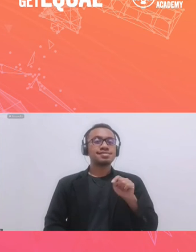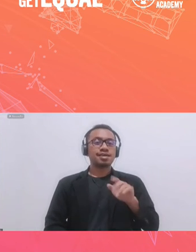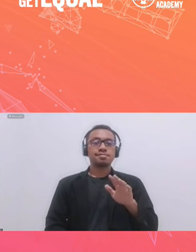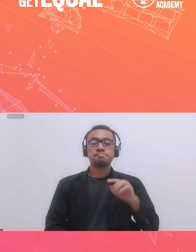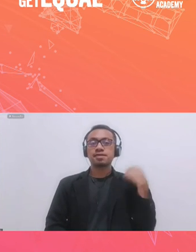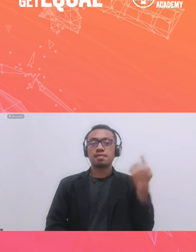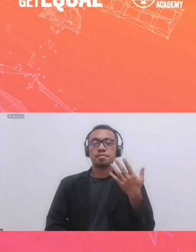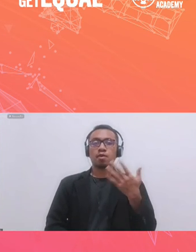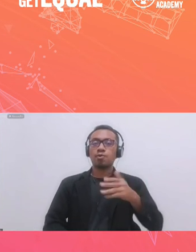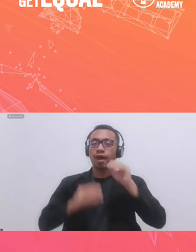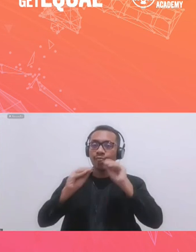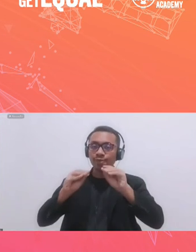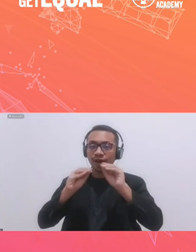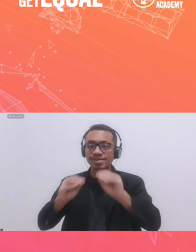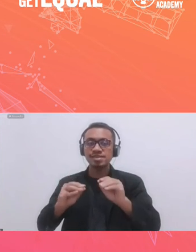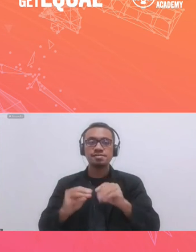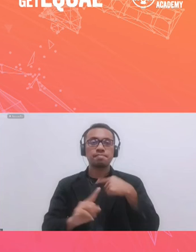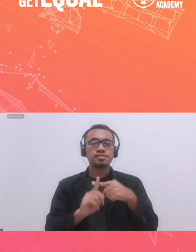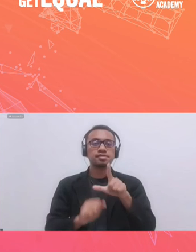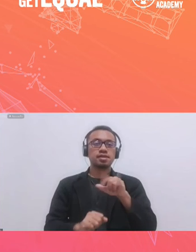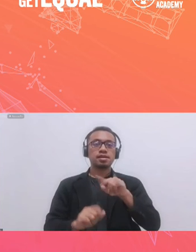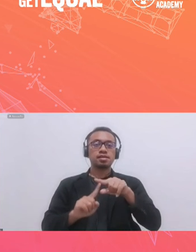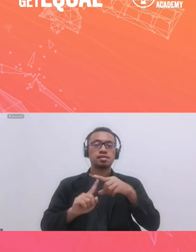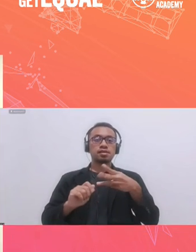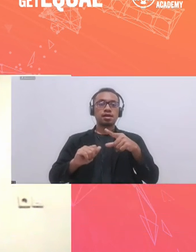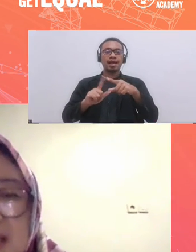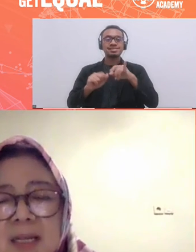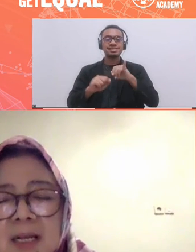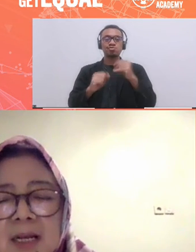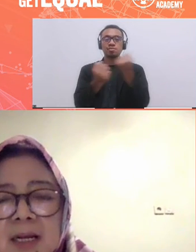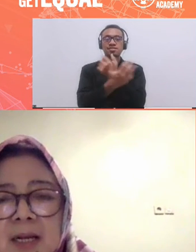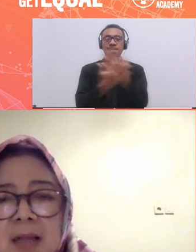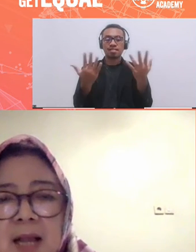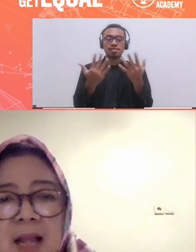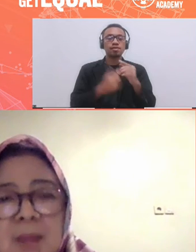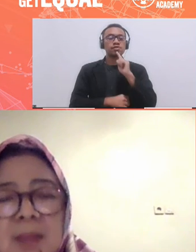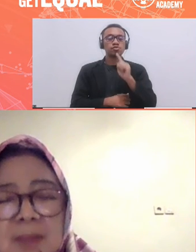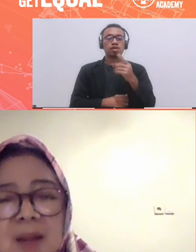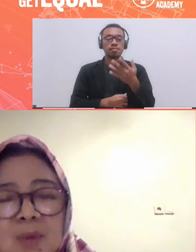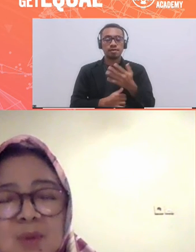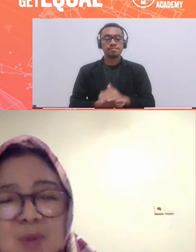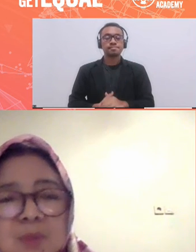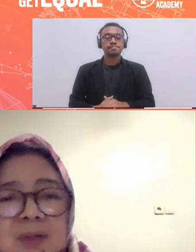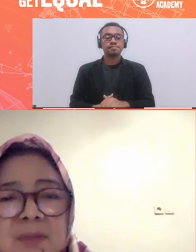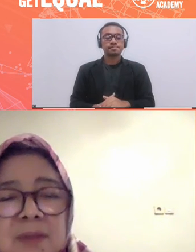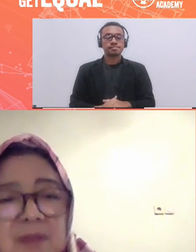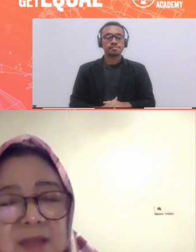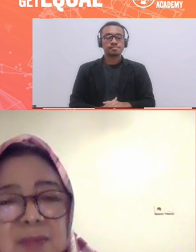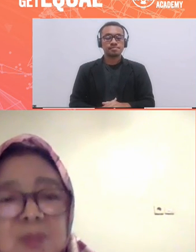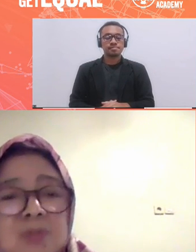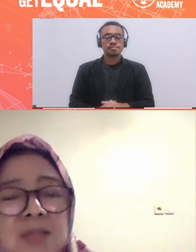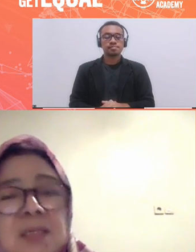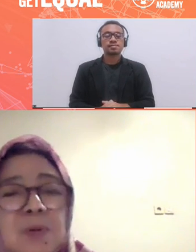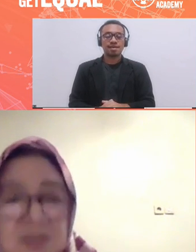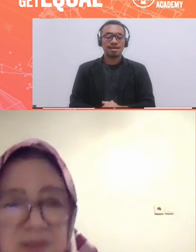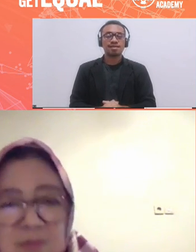tadi edukasi dan literasi pada masyarakat terkait dengan hal-hal bagaimana untuk memanfaatkan